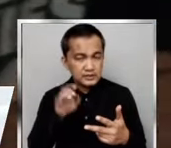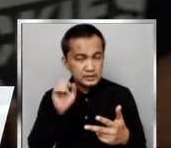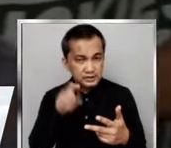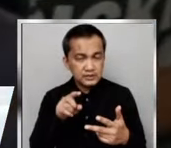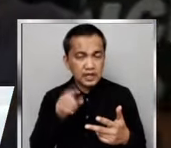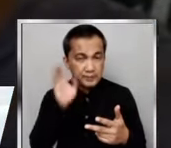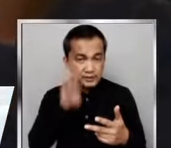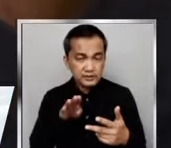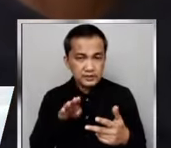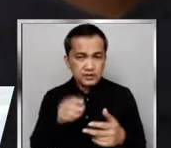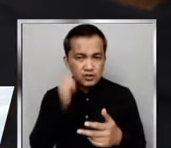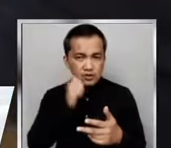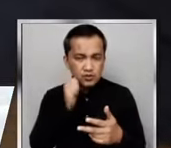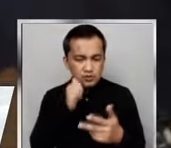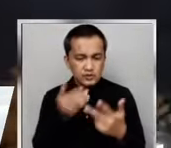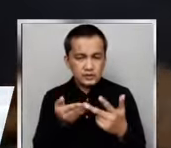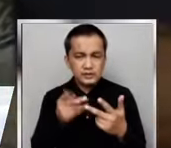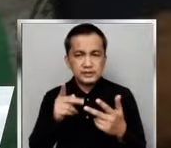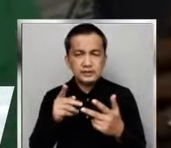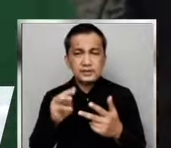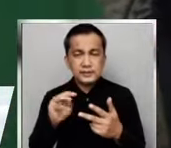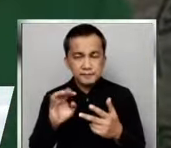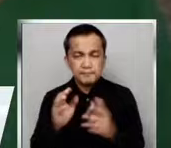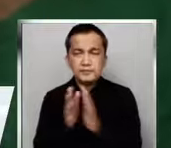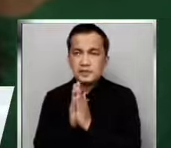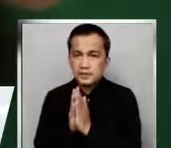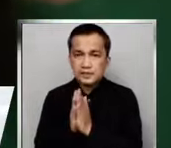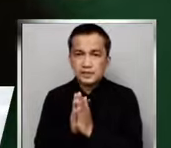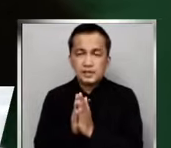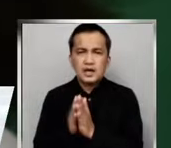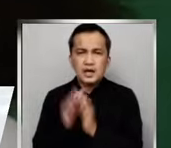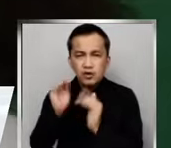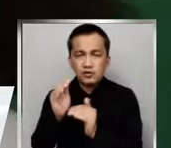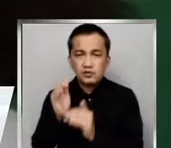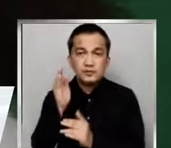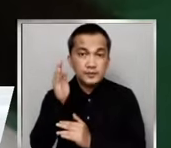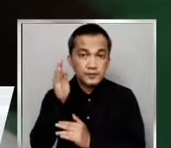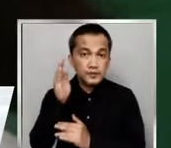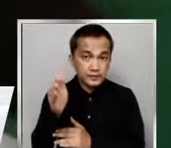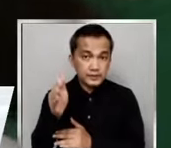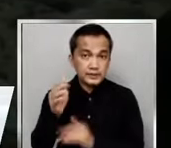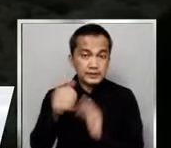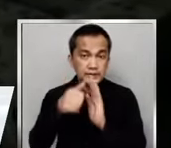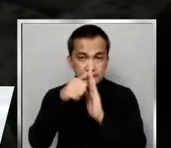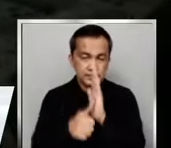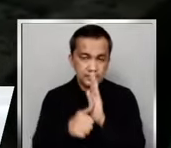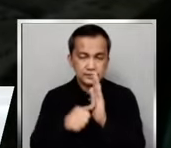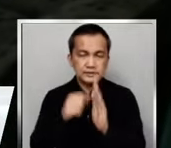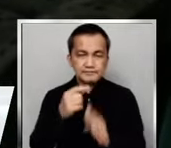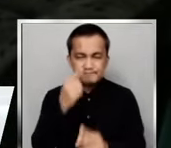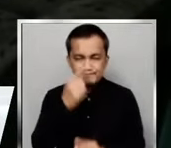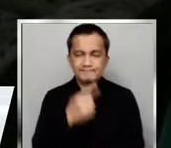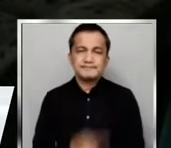ipinagdarasal ni Kim na sana balang araw maperahan na rin